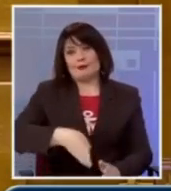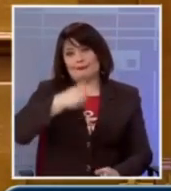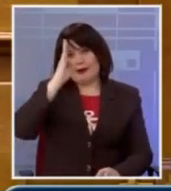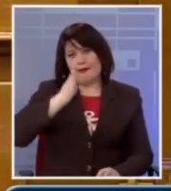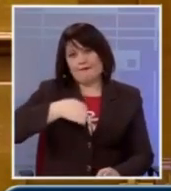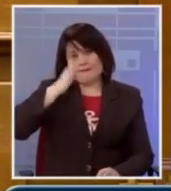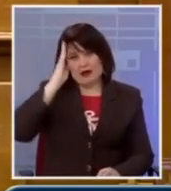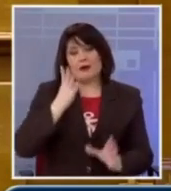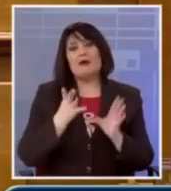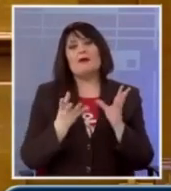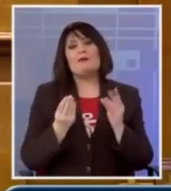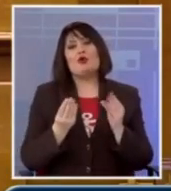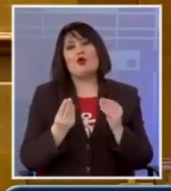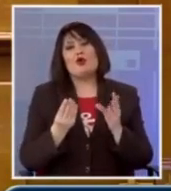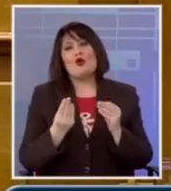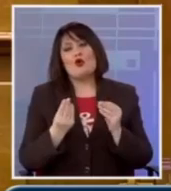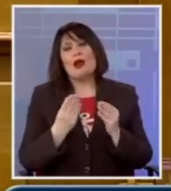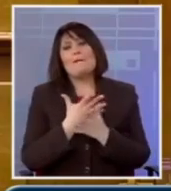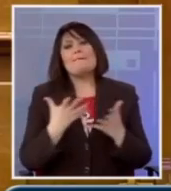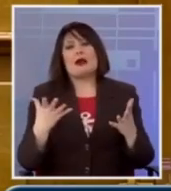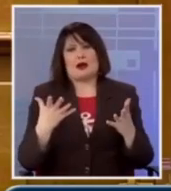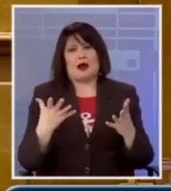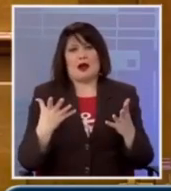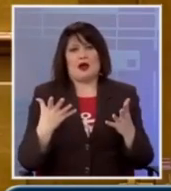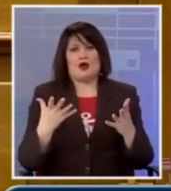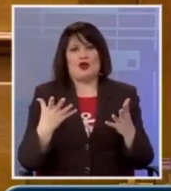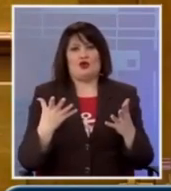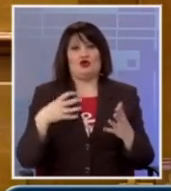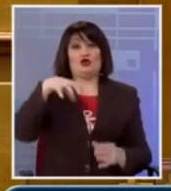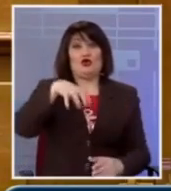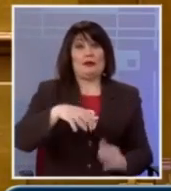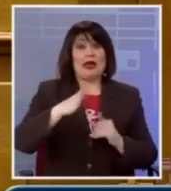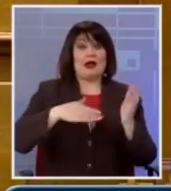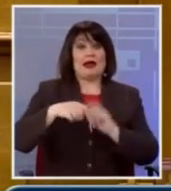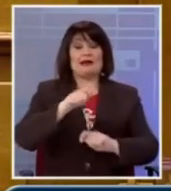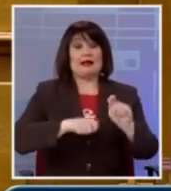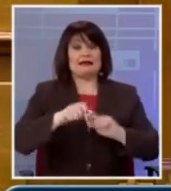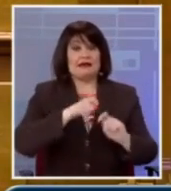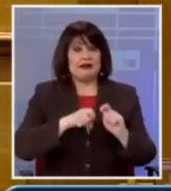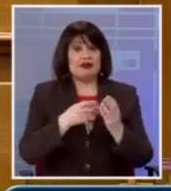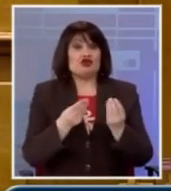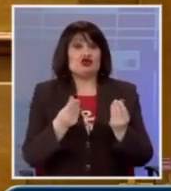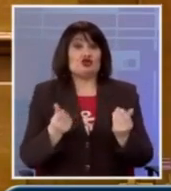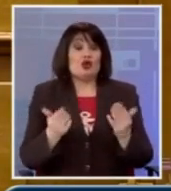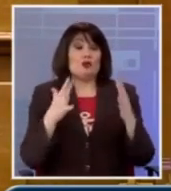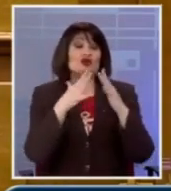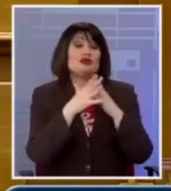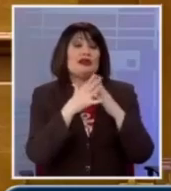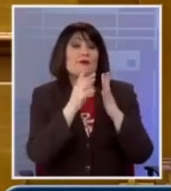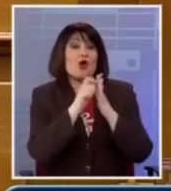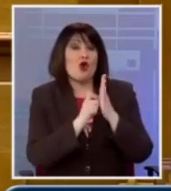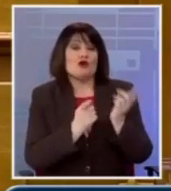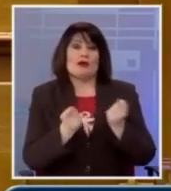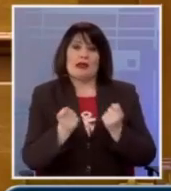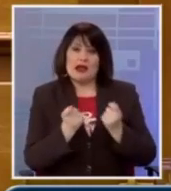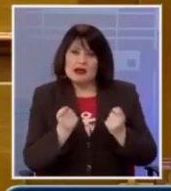αρκετά ένα τεράστιο κατασκευαστικό τομέα, όπου ο τρόπος τιμολόγησης, η